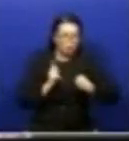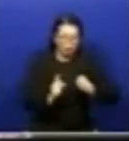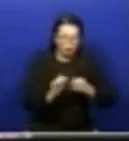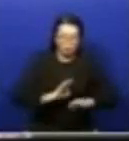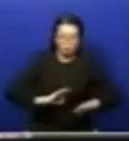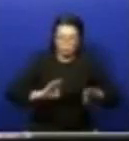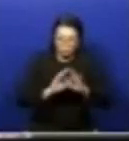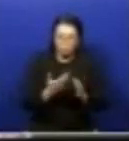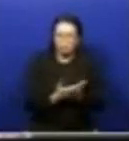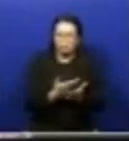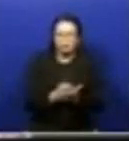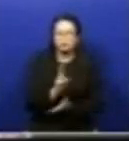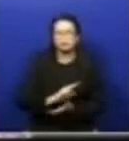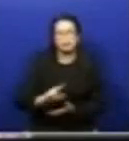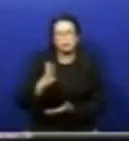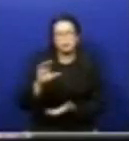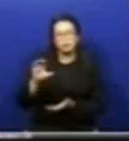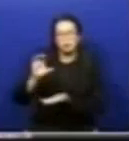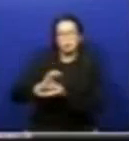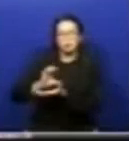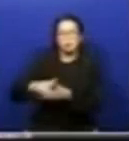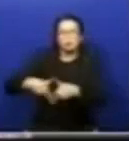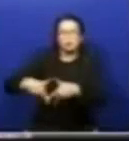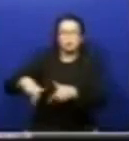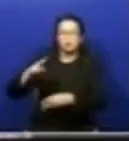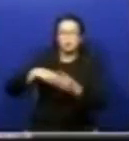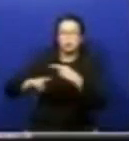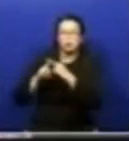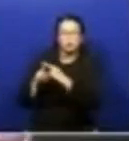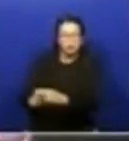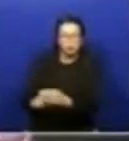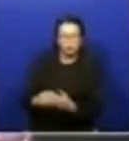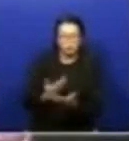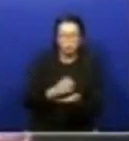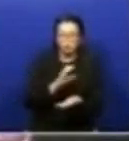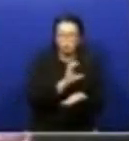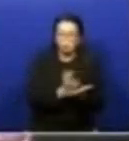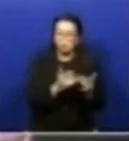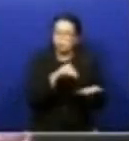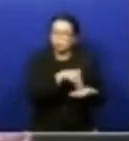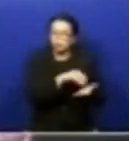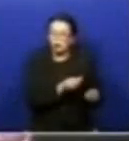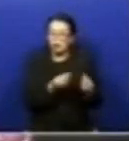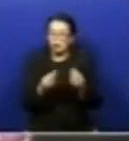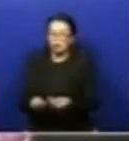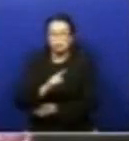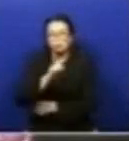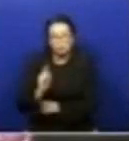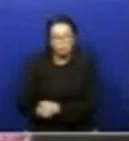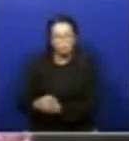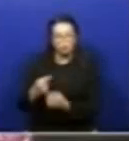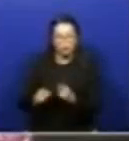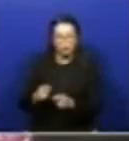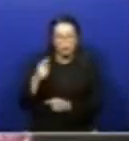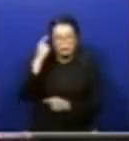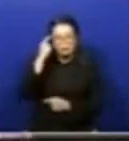จริงๆก็ไม่ได้ใช้งบอะไรหรอกครับเพราะงบท้องถิ่นนั้นเขาดูแลกันเองได้อยู่แล้วแต่มันมีนัยยะครับถือโอกาสอ้างโ